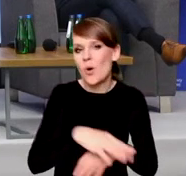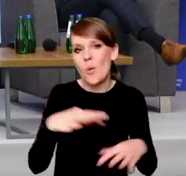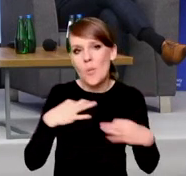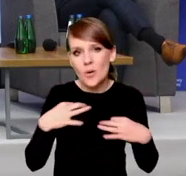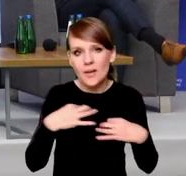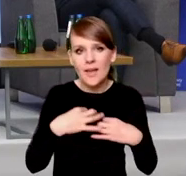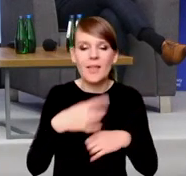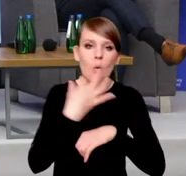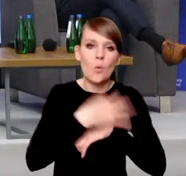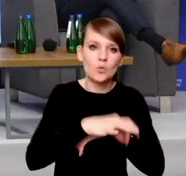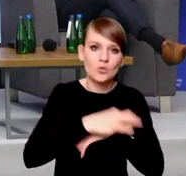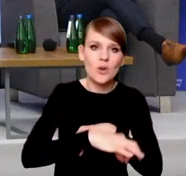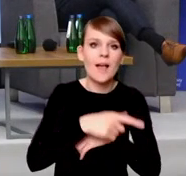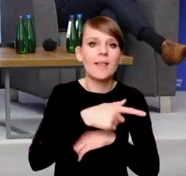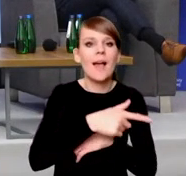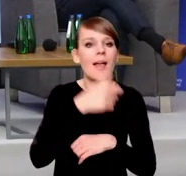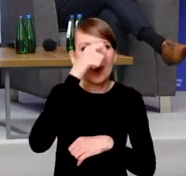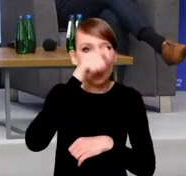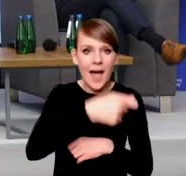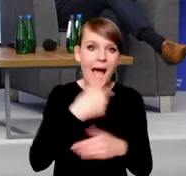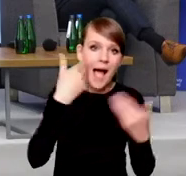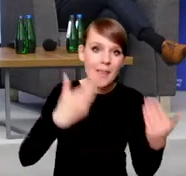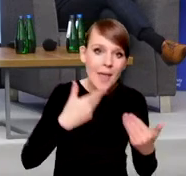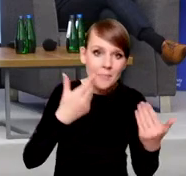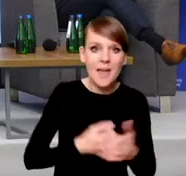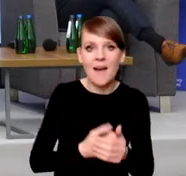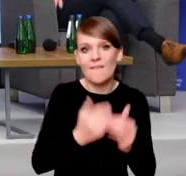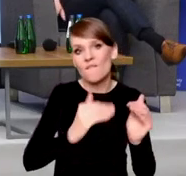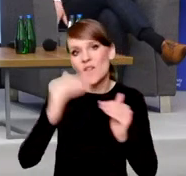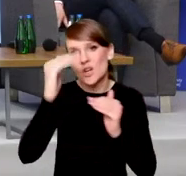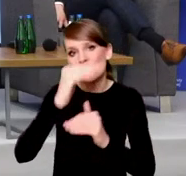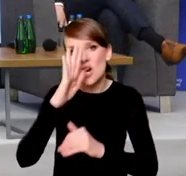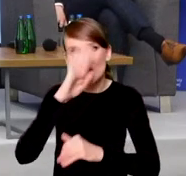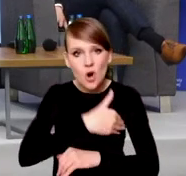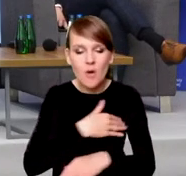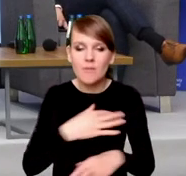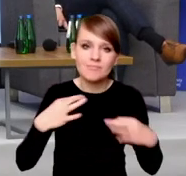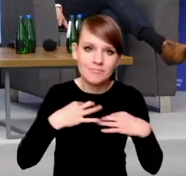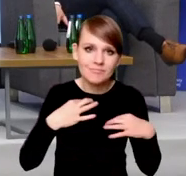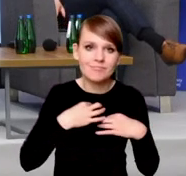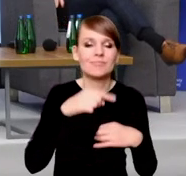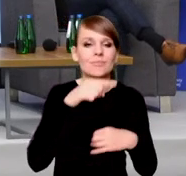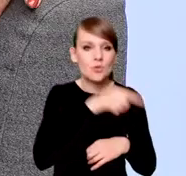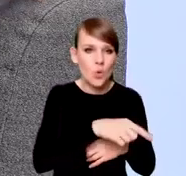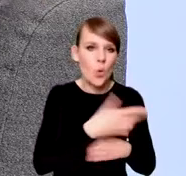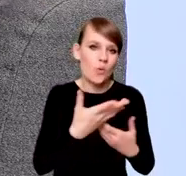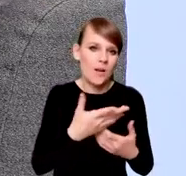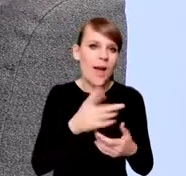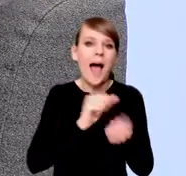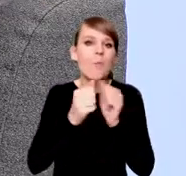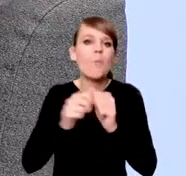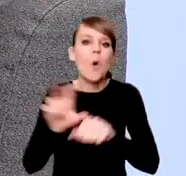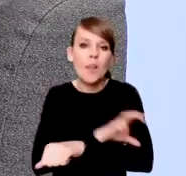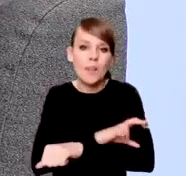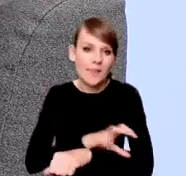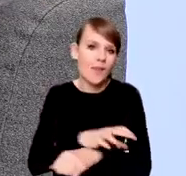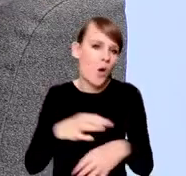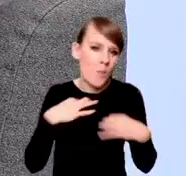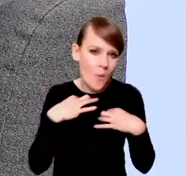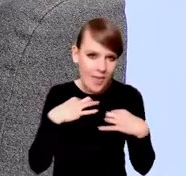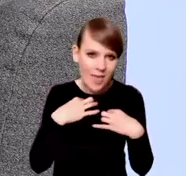nazywa się akademia, czy wyższa szkoła. To wszystko jest z tego ducha uniwersyteckiego, czy politechnika. Ale teraz bardzo